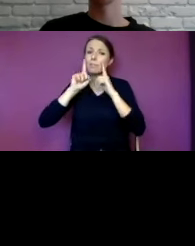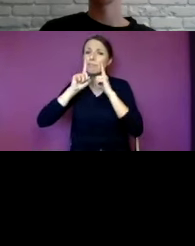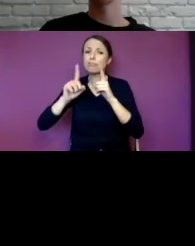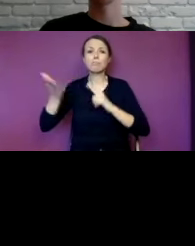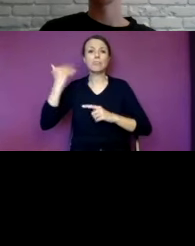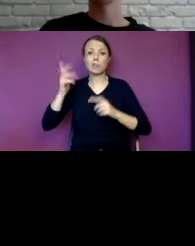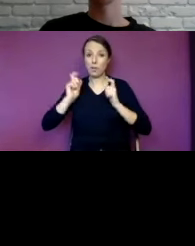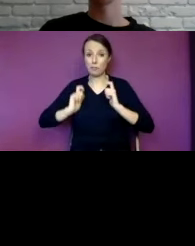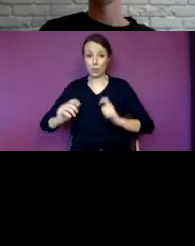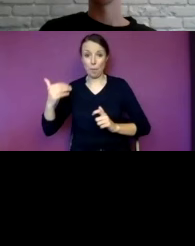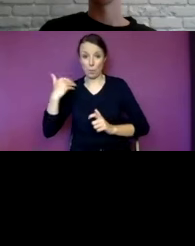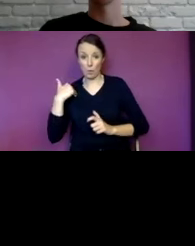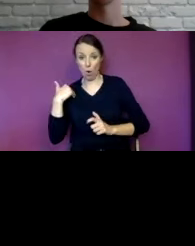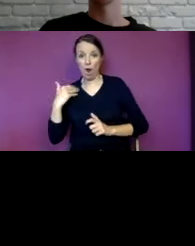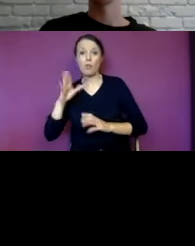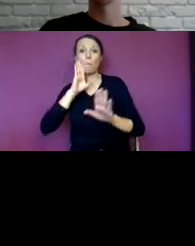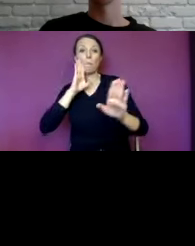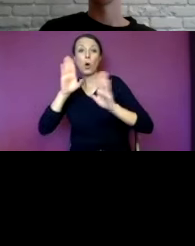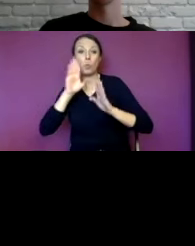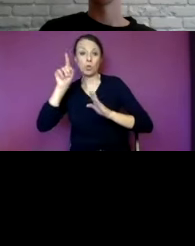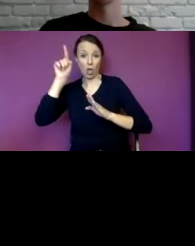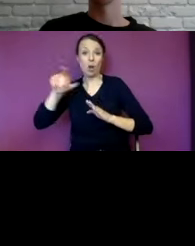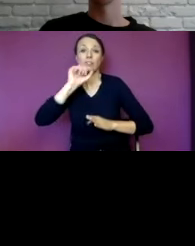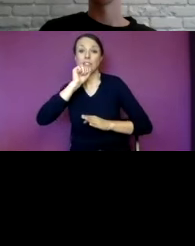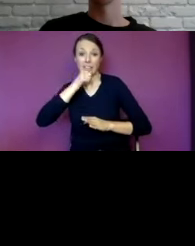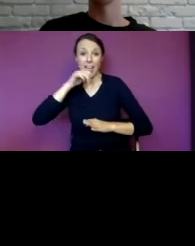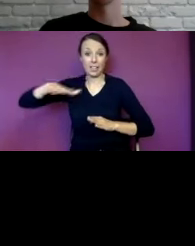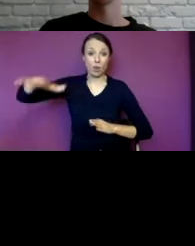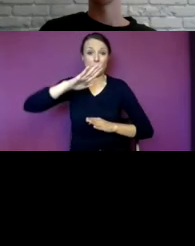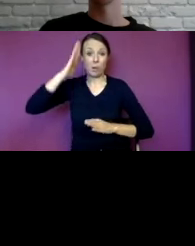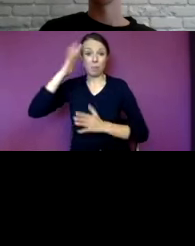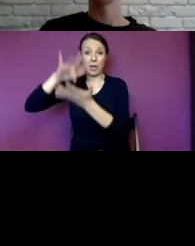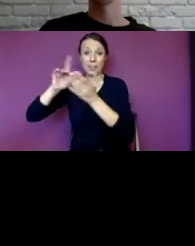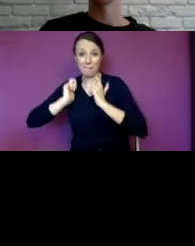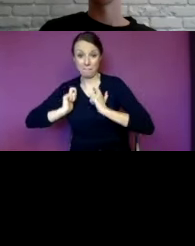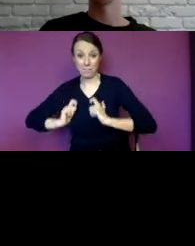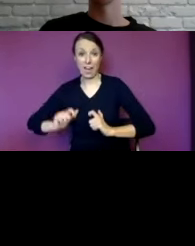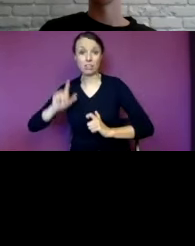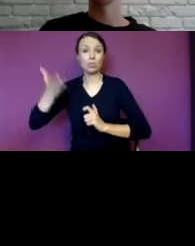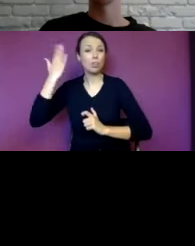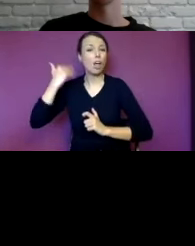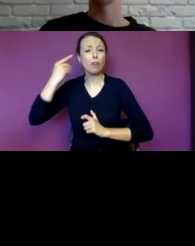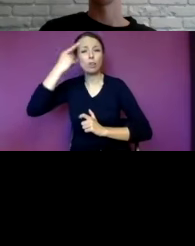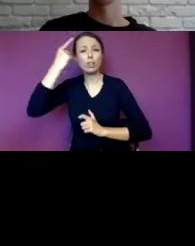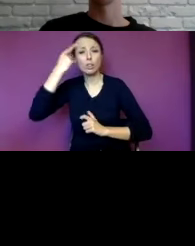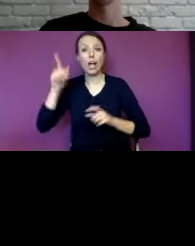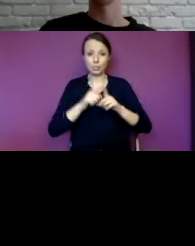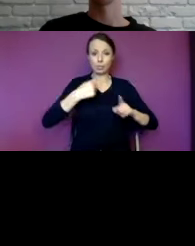cudzysłowie my, mieszczanie do tej wsi, która dla części z nas była doświadczeniem dzieciństwa. I to jest też jakby ciekawe, że